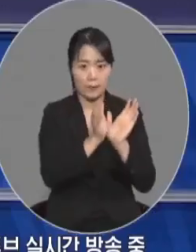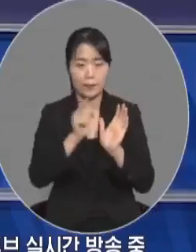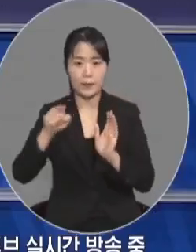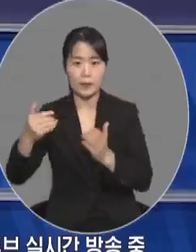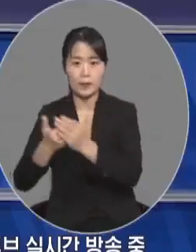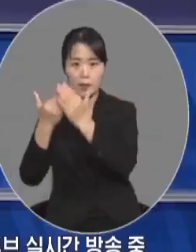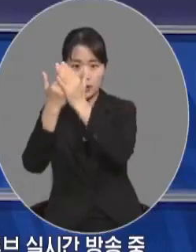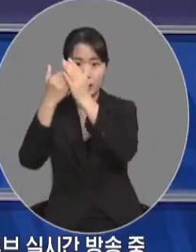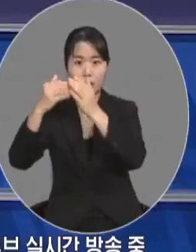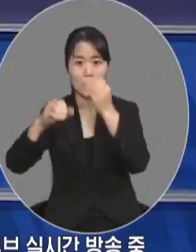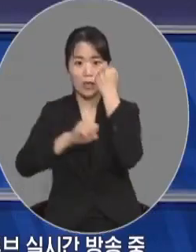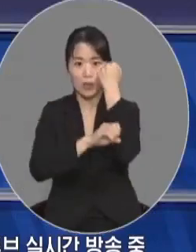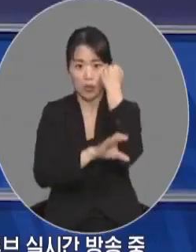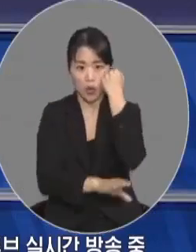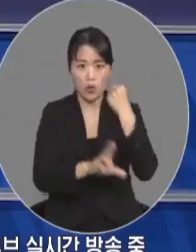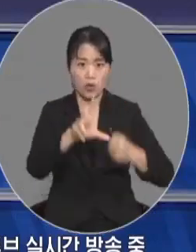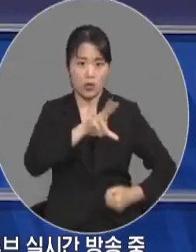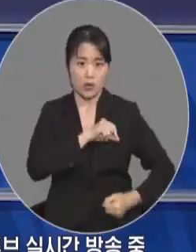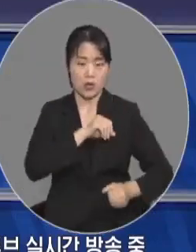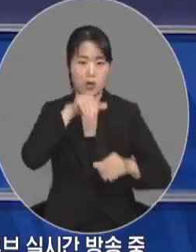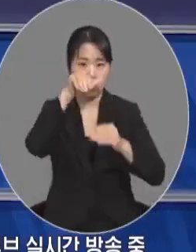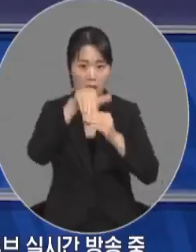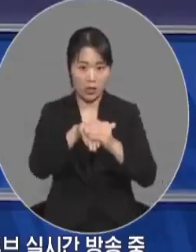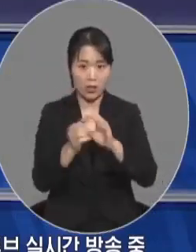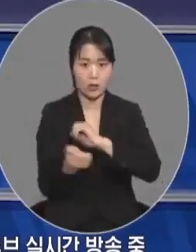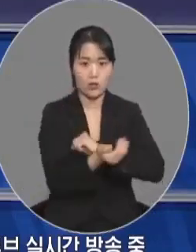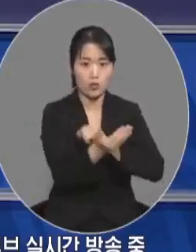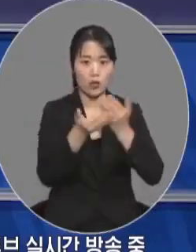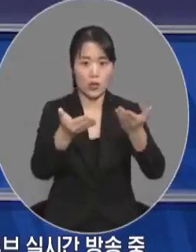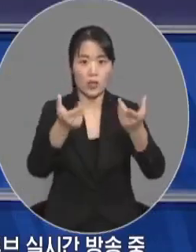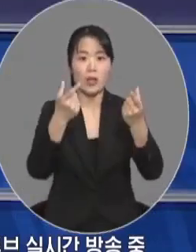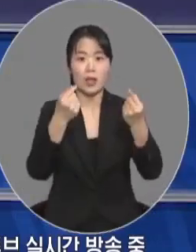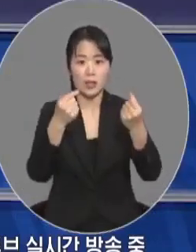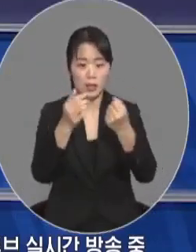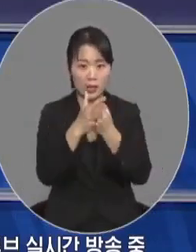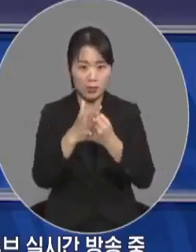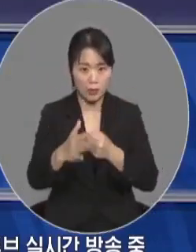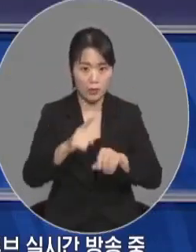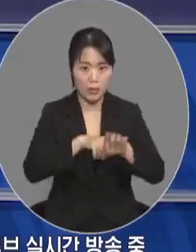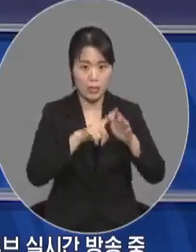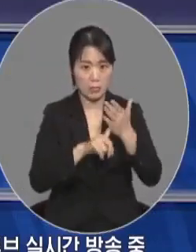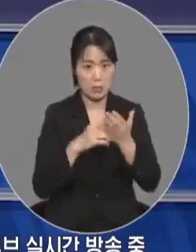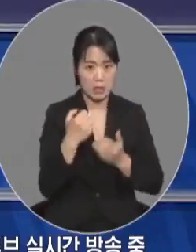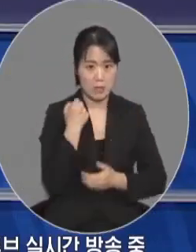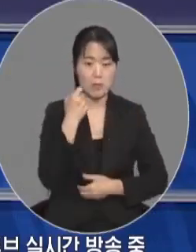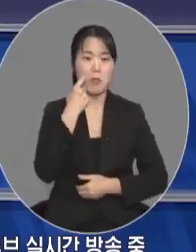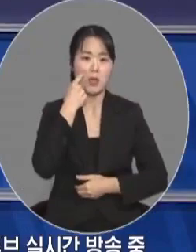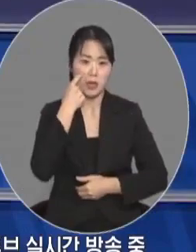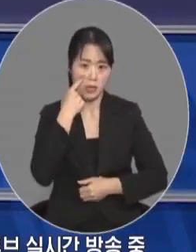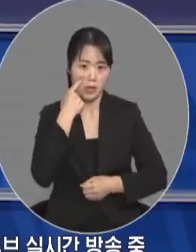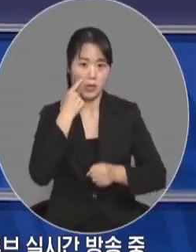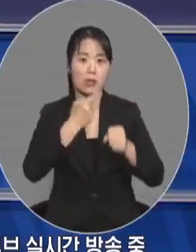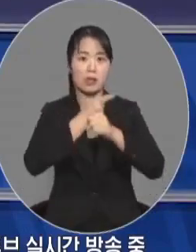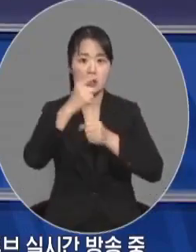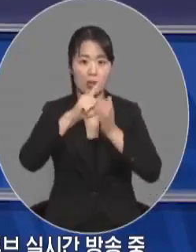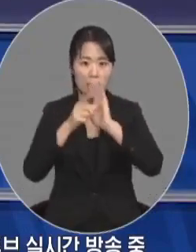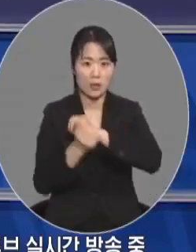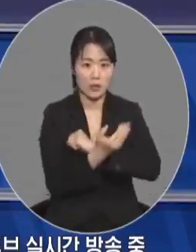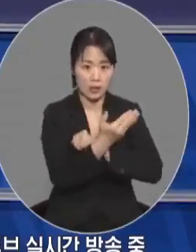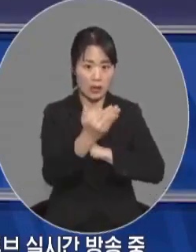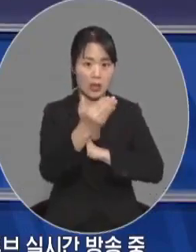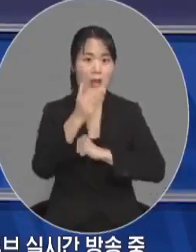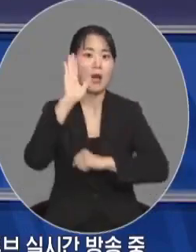기초의원 선거에도 미친 것으로 보고 있어서 심기 일전하겠다는 입장이어서 이번 결과가 내년 총선에 어떤 영향을 미칠지는